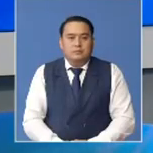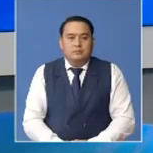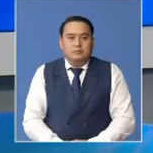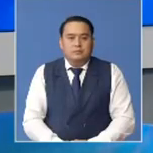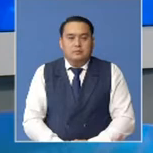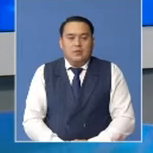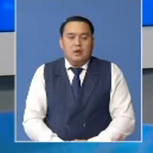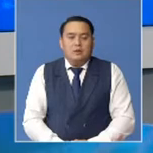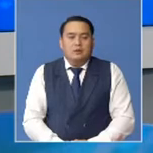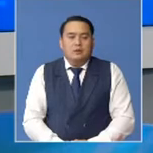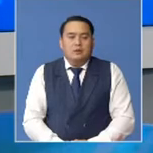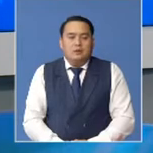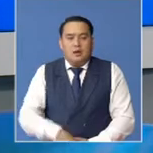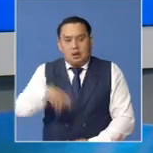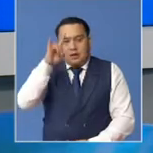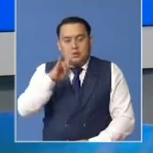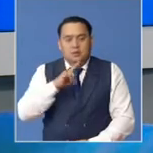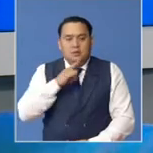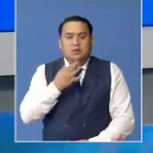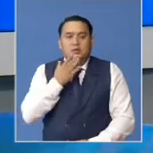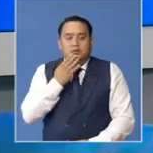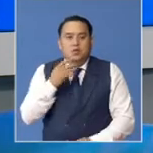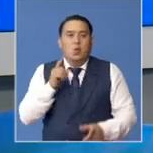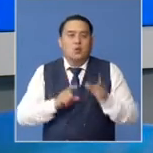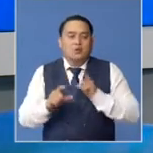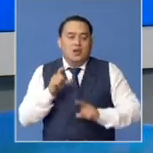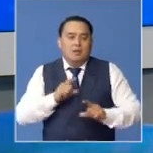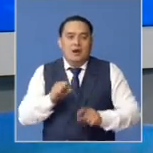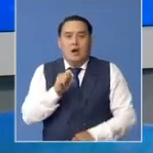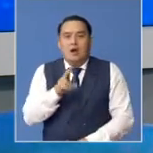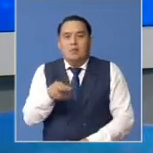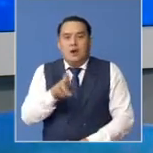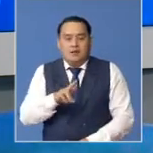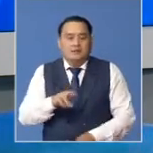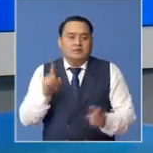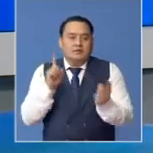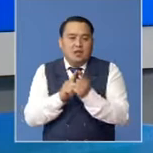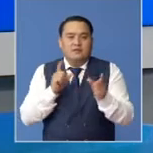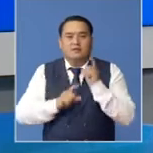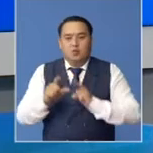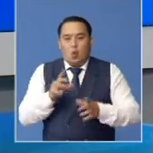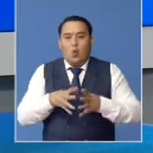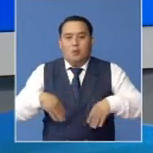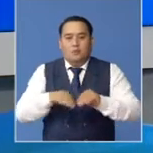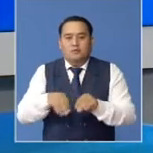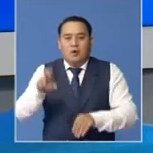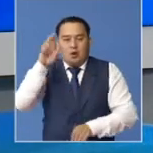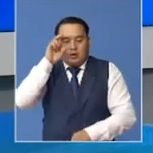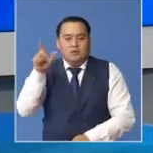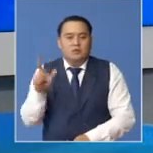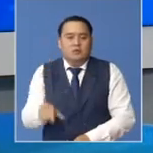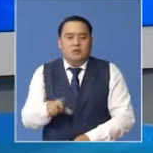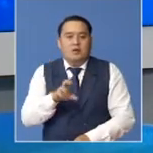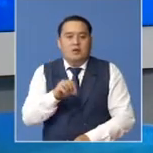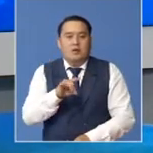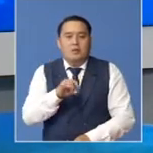Преемственность поколений. В стенах Казахского национального педагогического университета имени Абая прошла встреча студентов с общественным и государственным деятелем